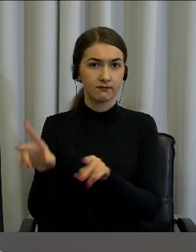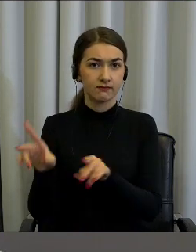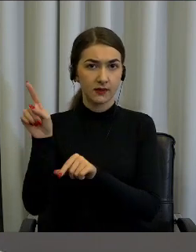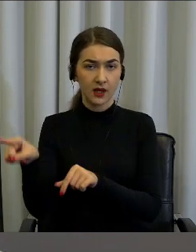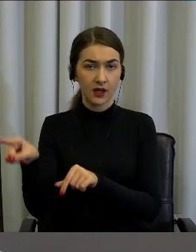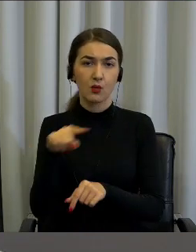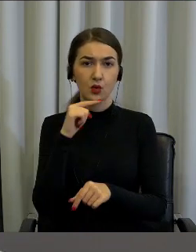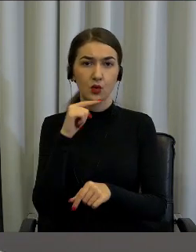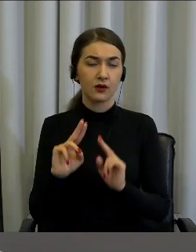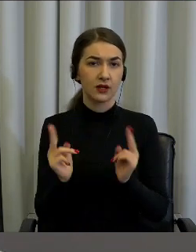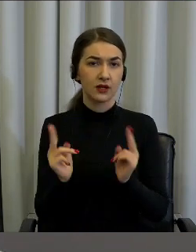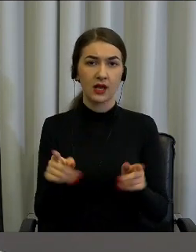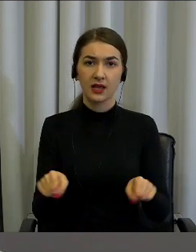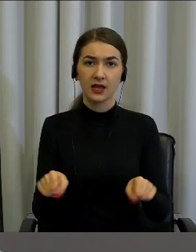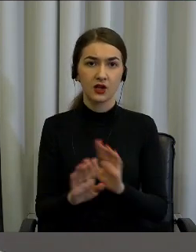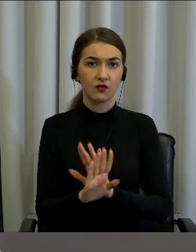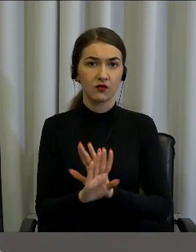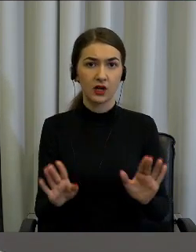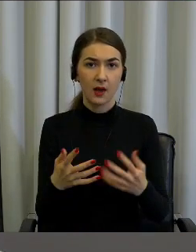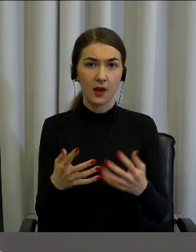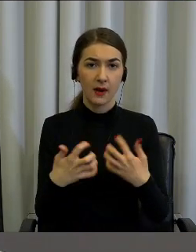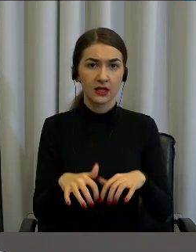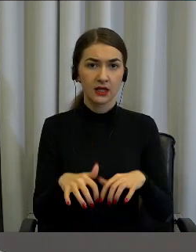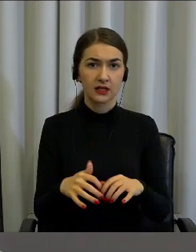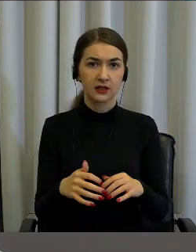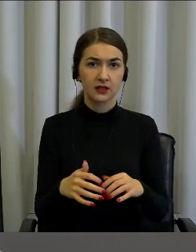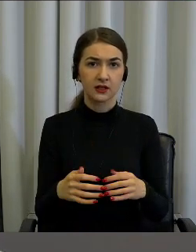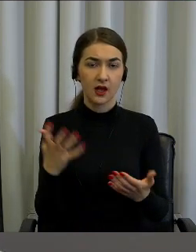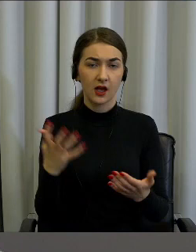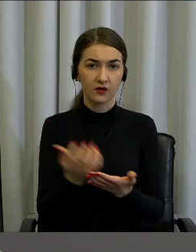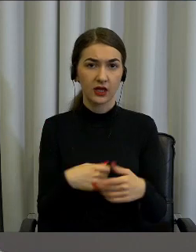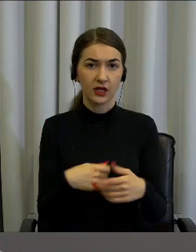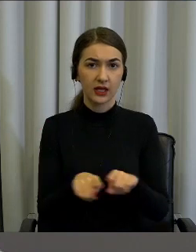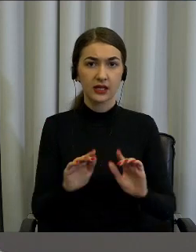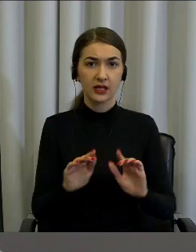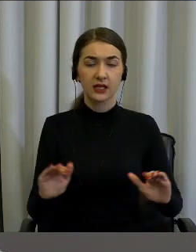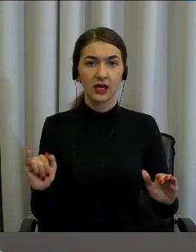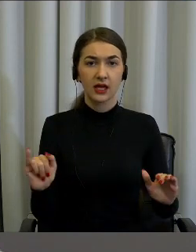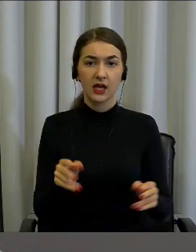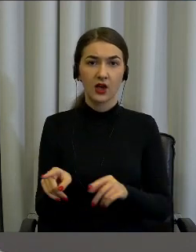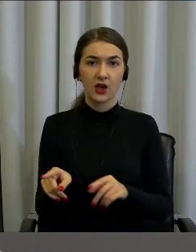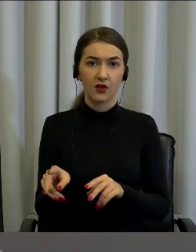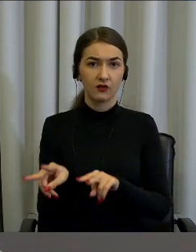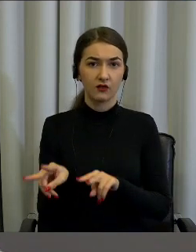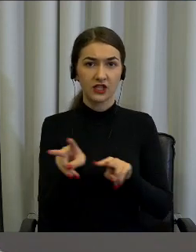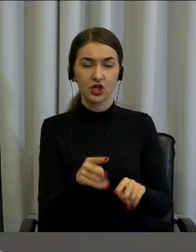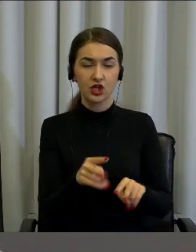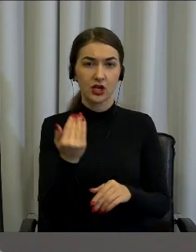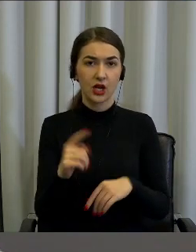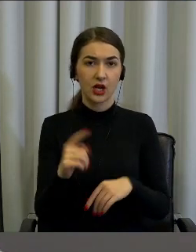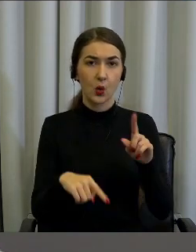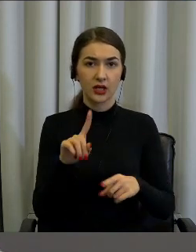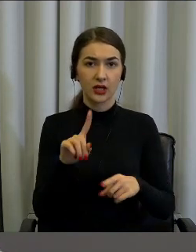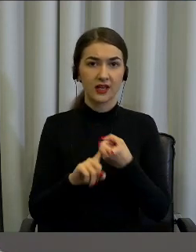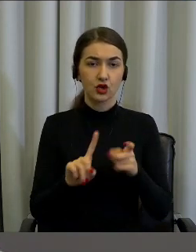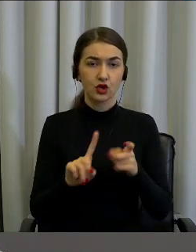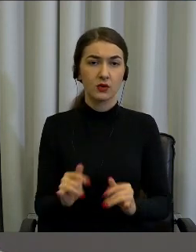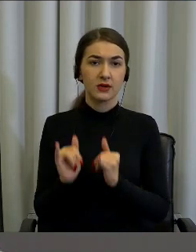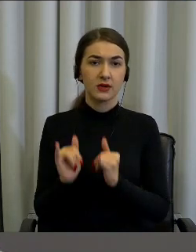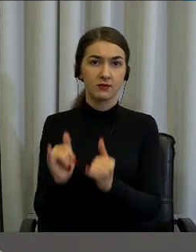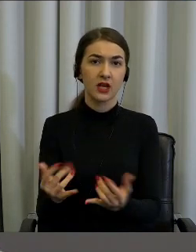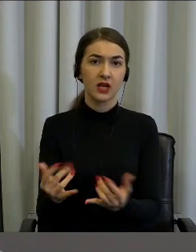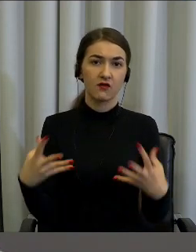досі не створила діявкого механізму ідентифікації таких дітей та відстеження їх родинних зв'язків щоб забезпечити їхнє Воз'єднання зі